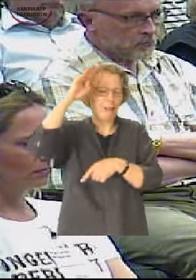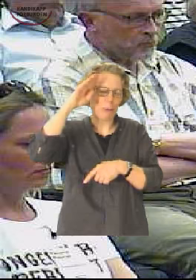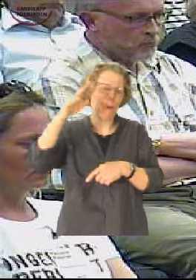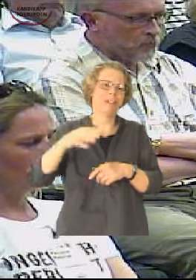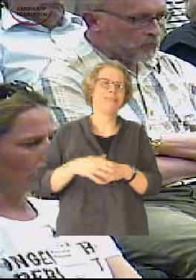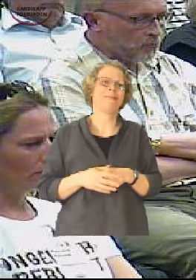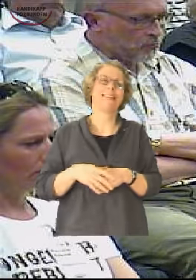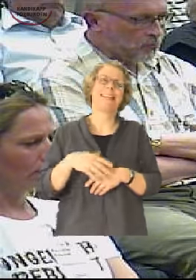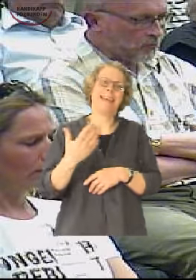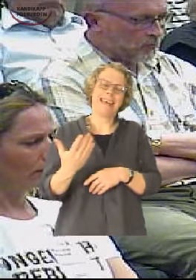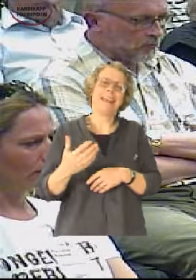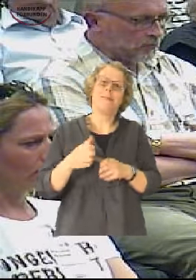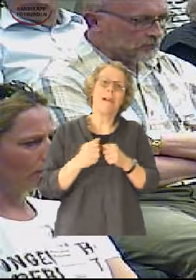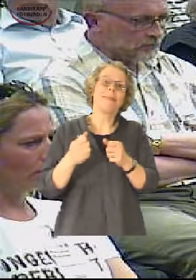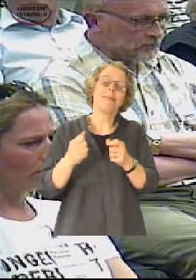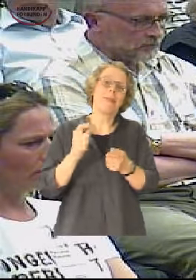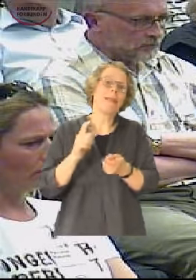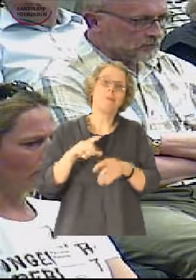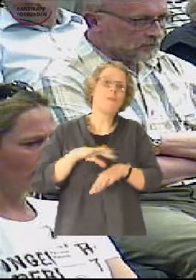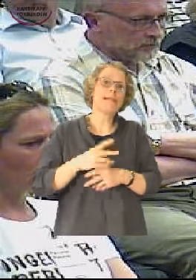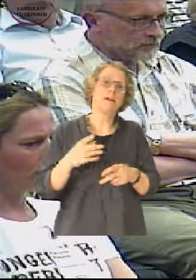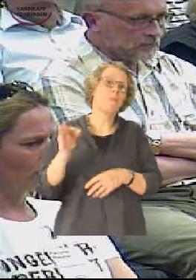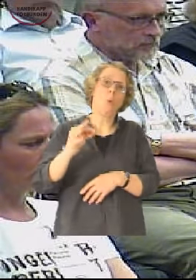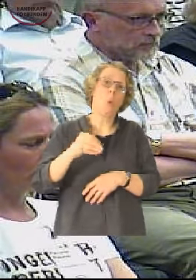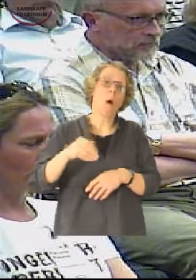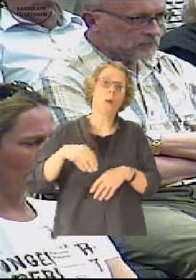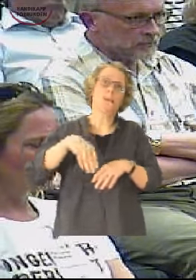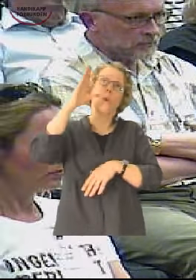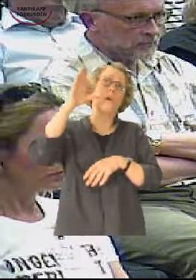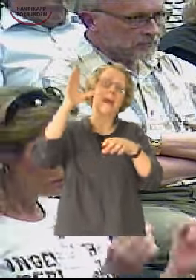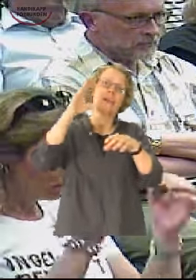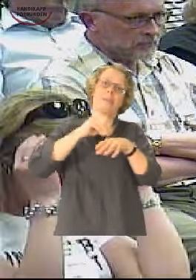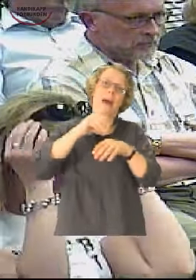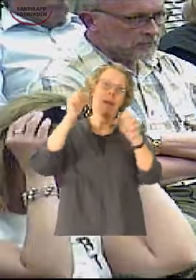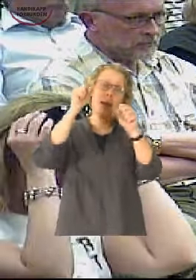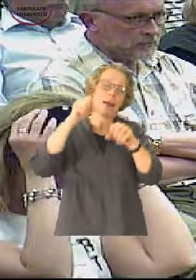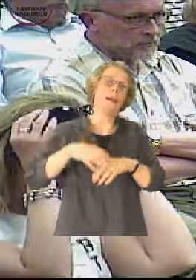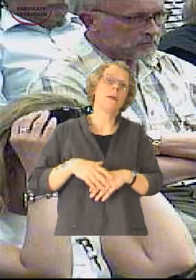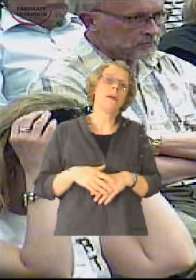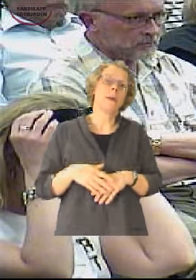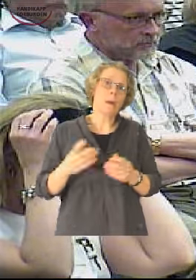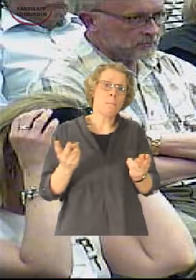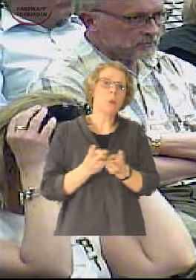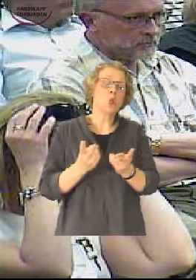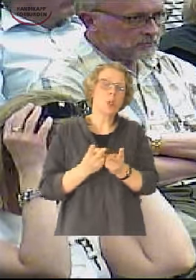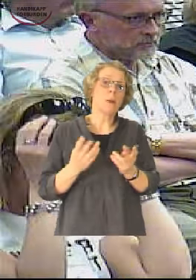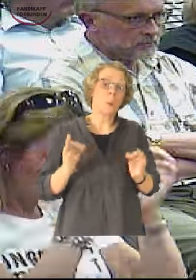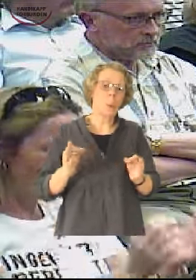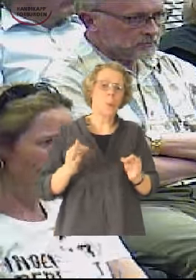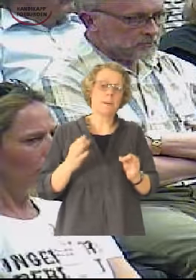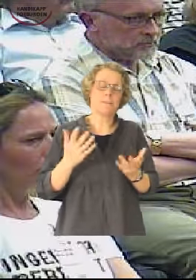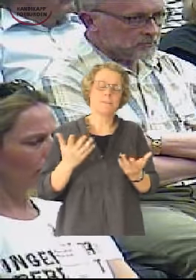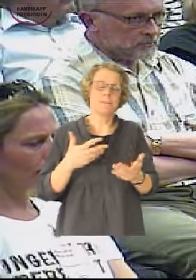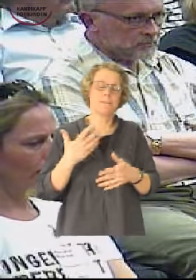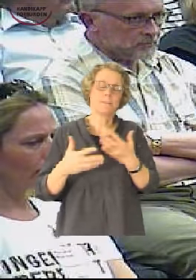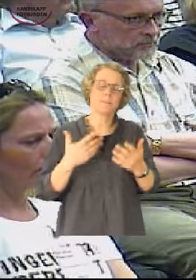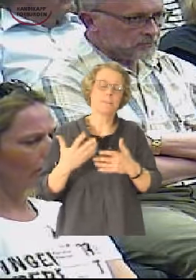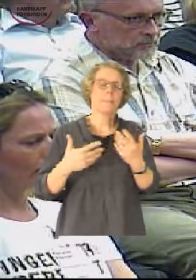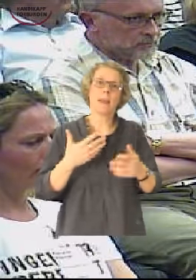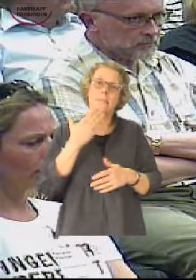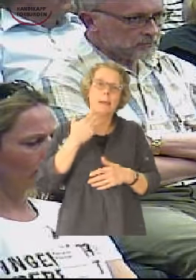i övrigt så finns det inte. Och då kan man ju prata om det här med vad får man då för utredning